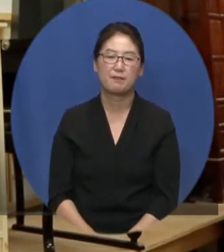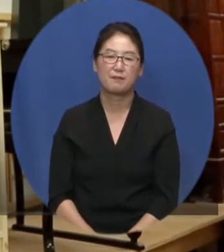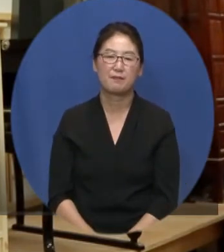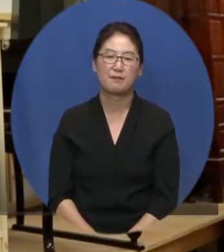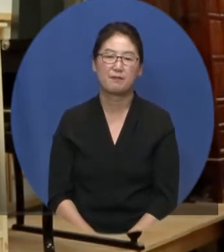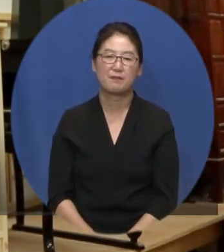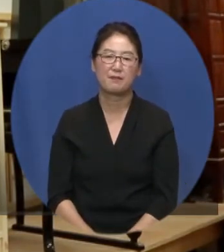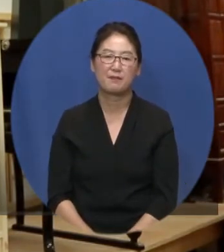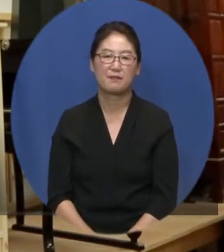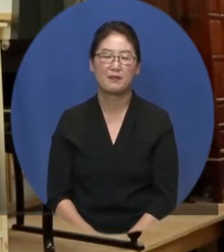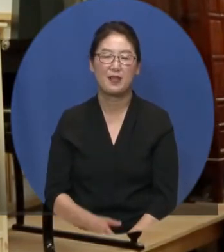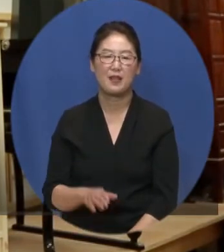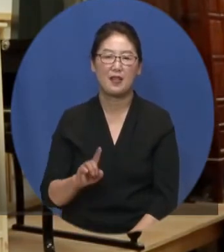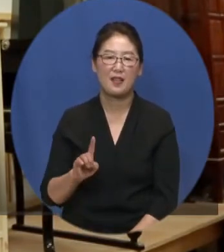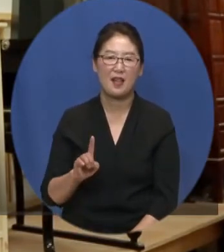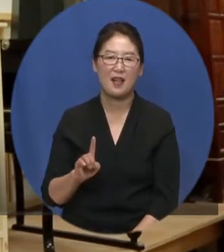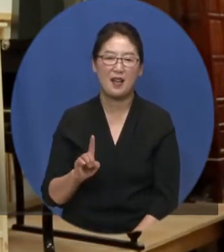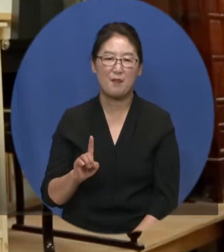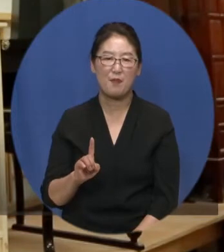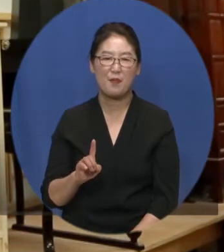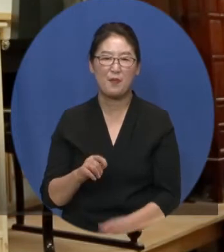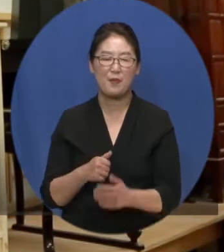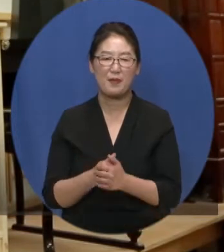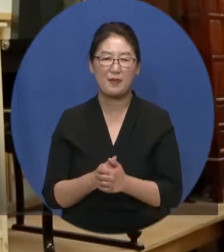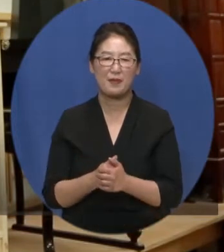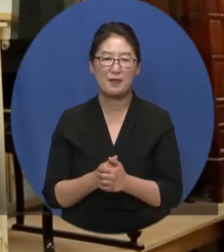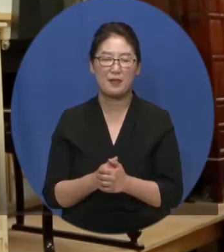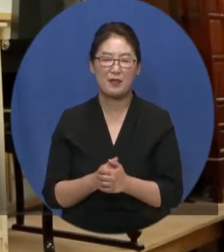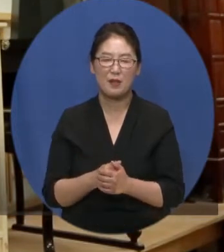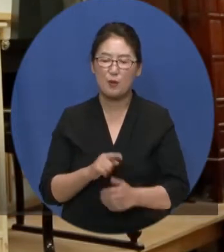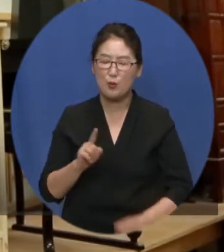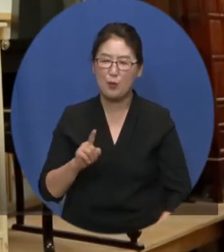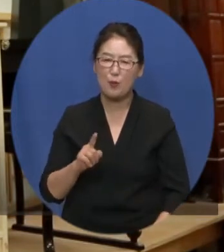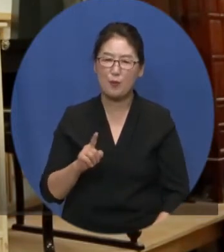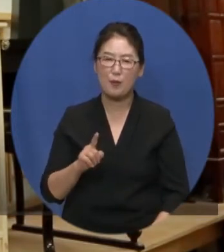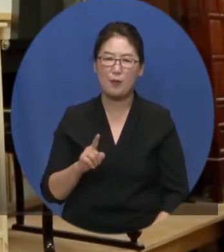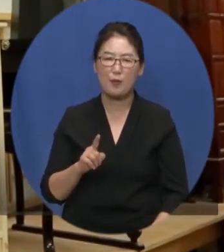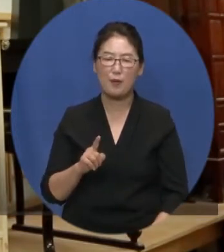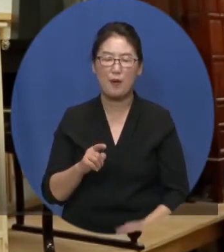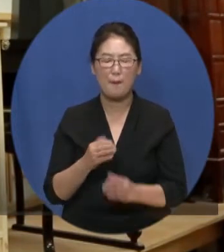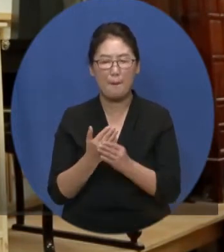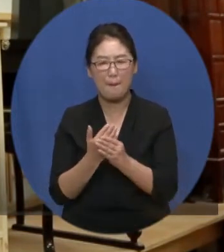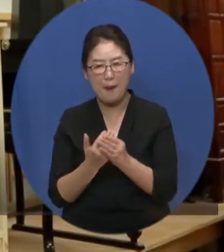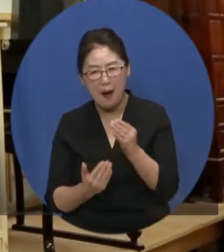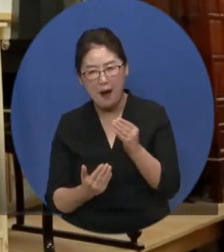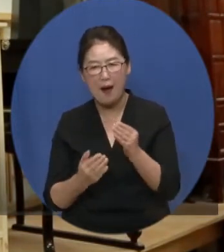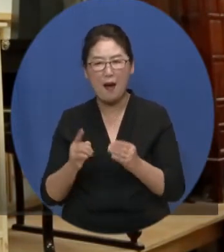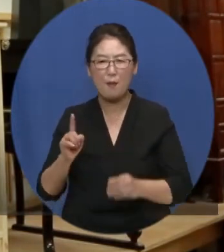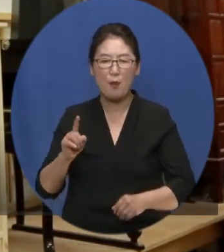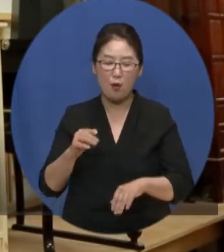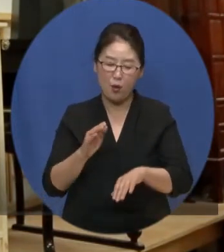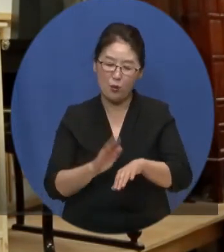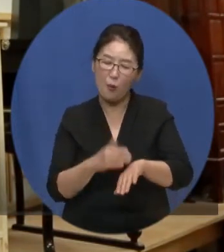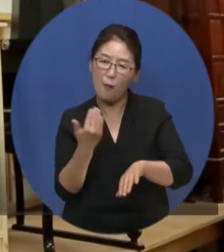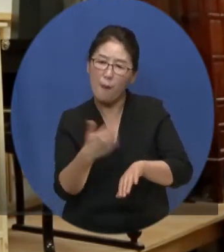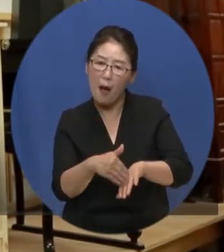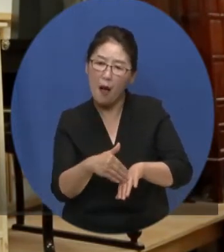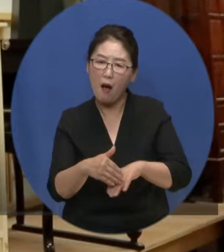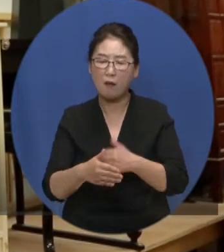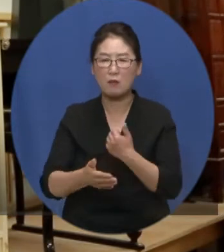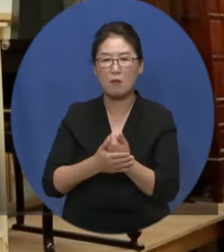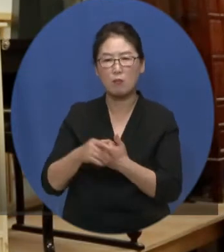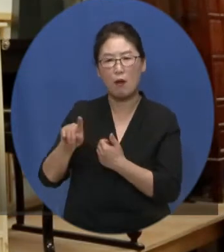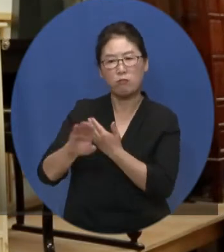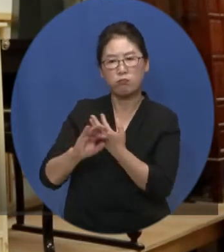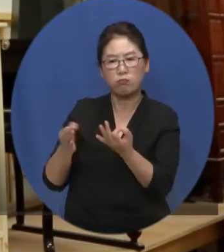그러니 제 자존심이 라기보다 이제 자격지심이 좀 더 커진 거죠 아신 내가 손이 없다 고 2 사람이나 룰 이제